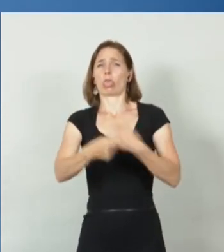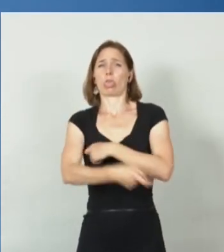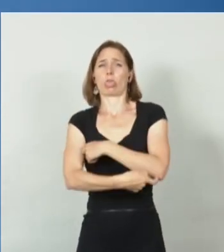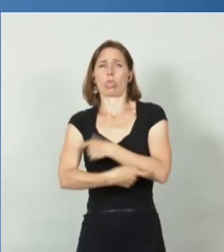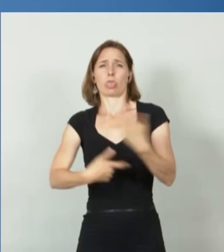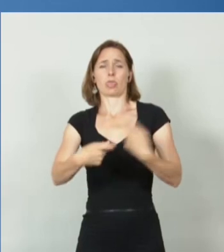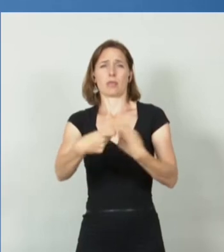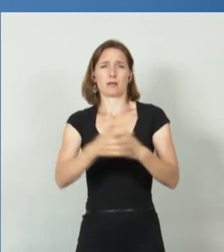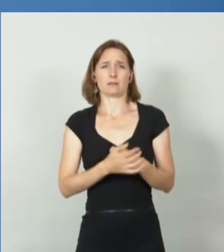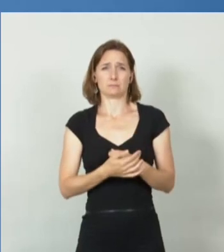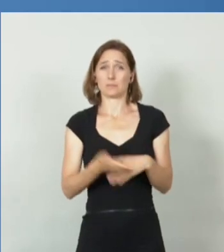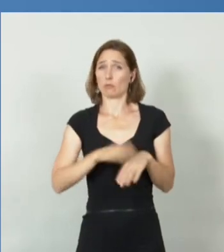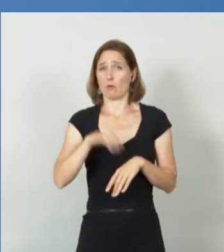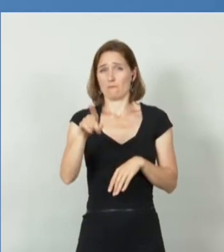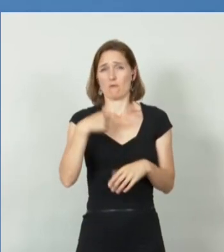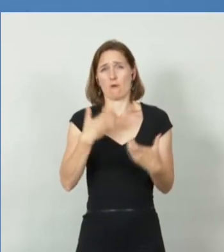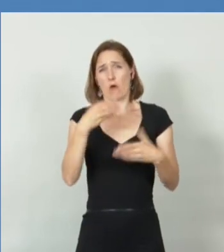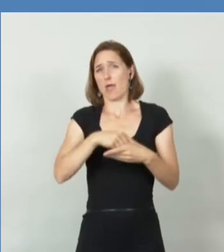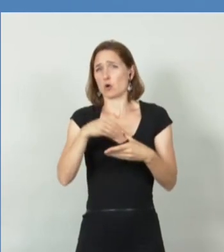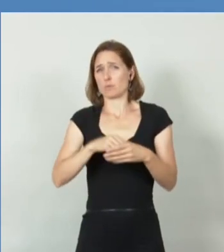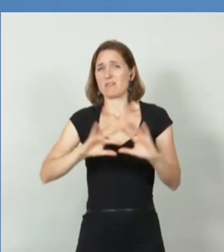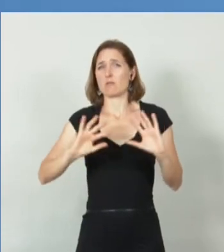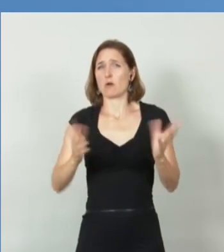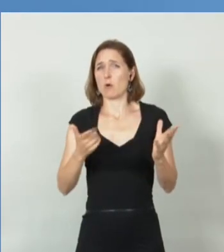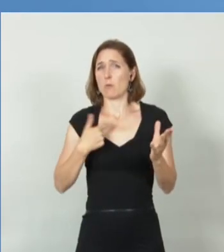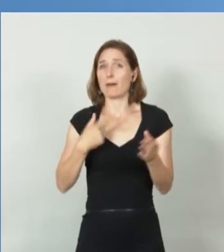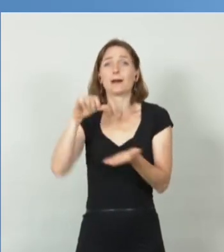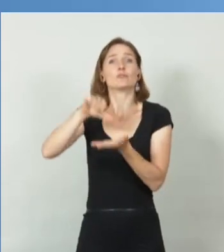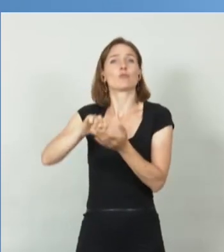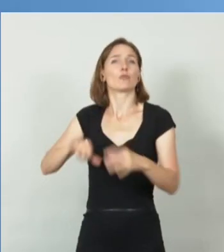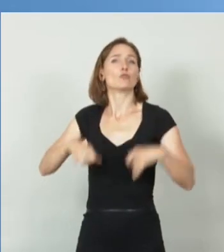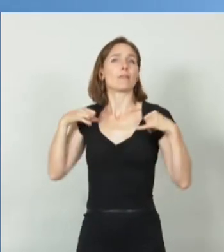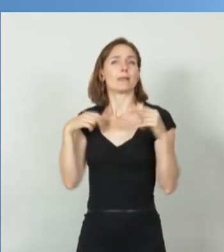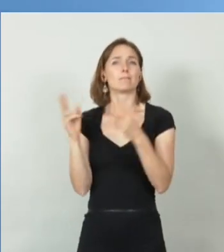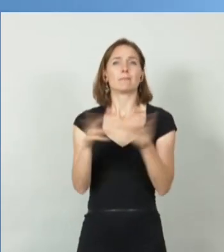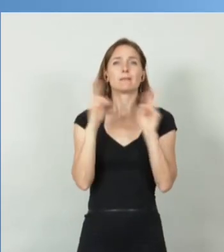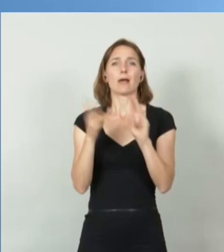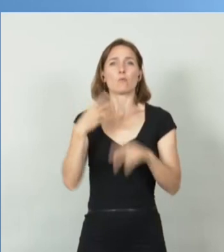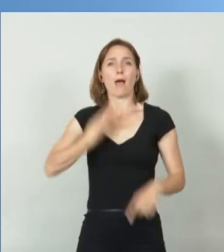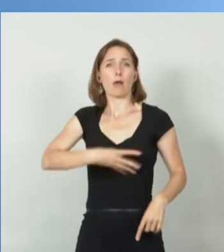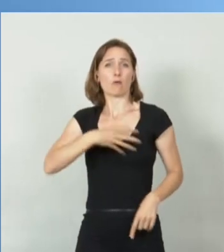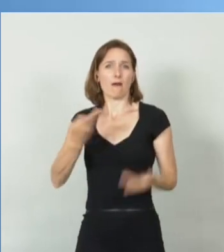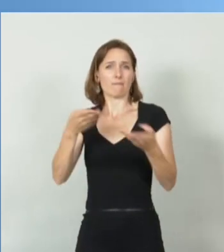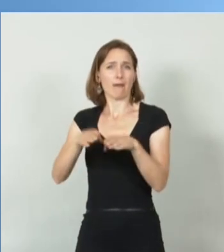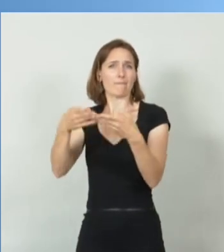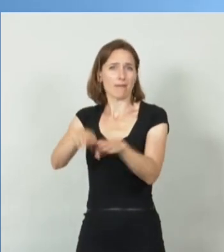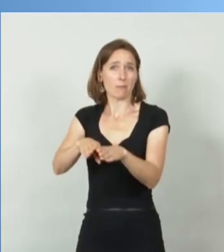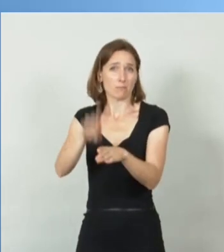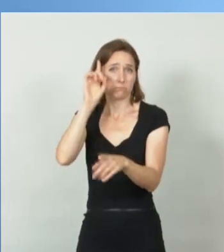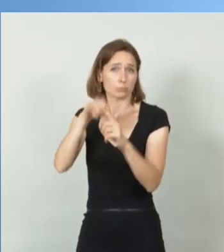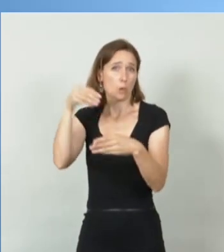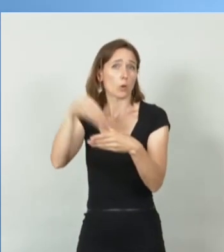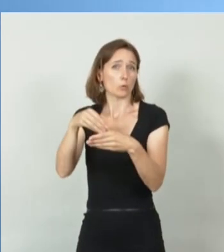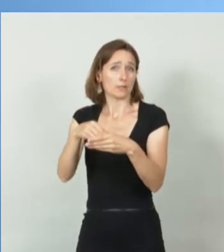économies en fermant les structures de jeunesse de Mistral et de l'Arlequin il vous plaît de